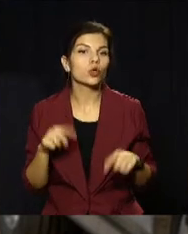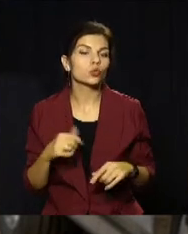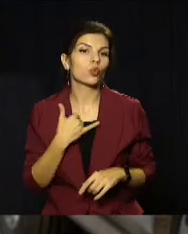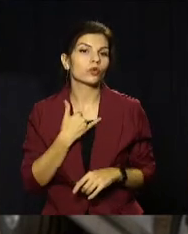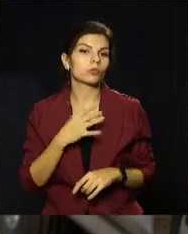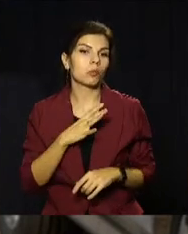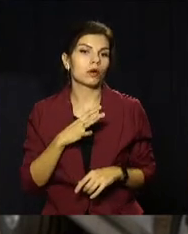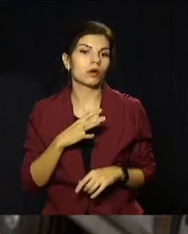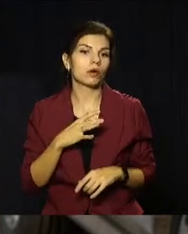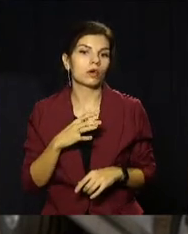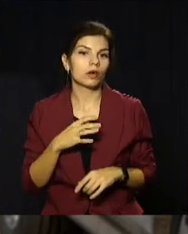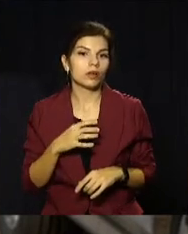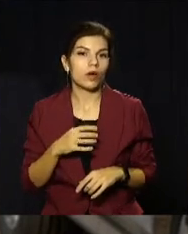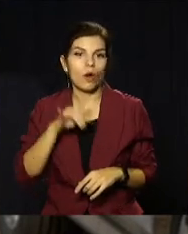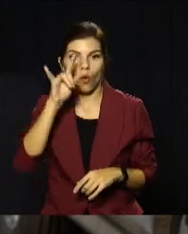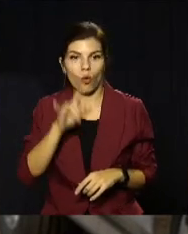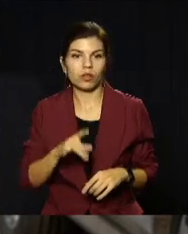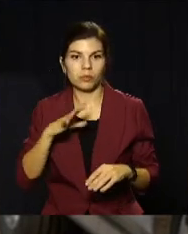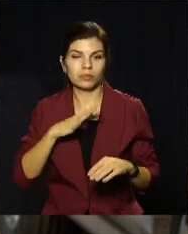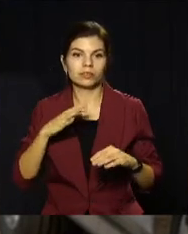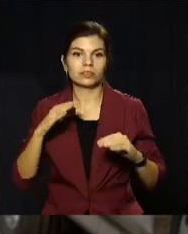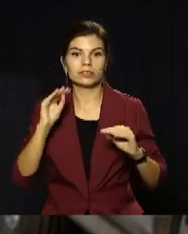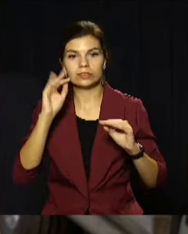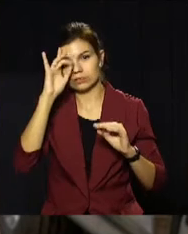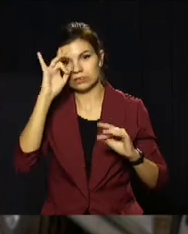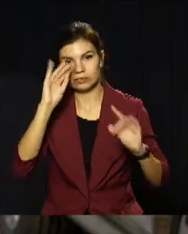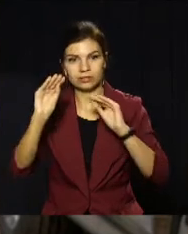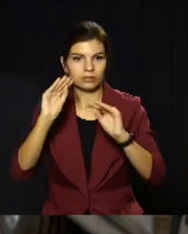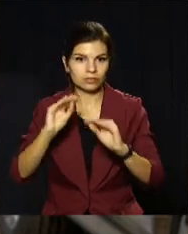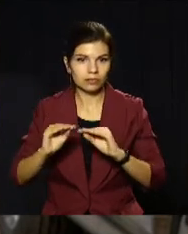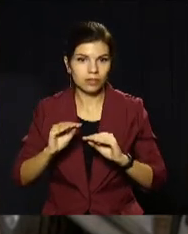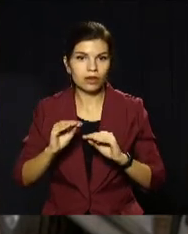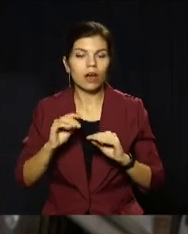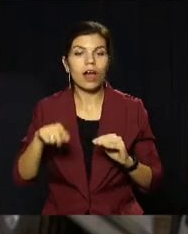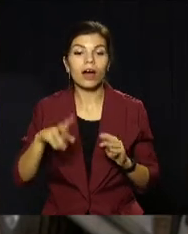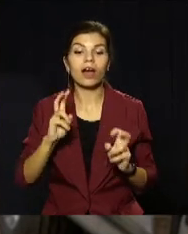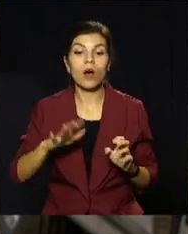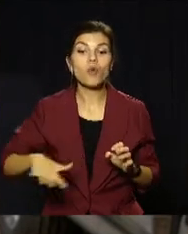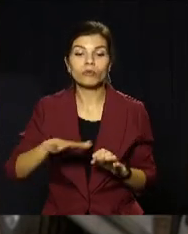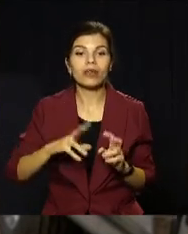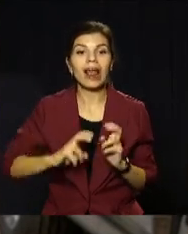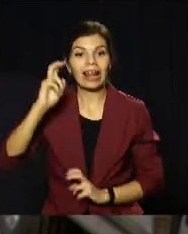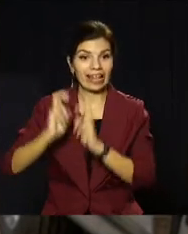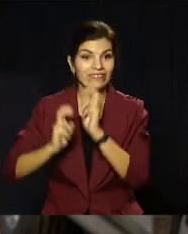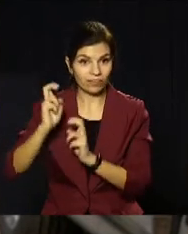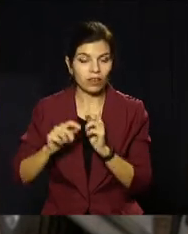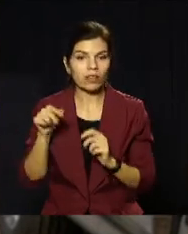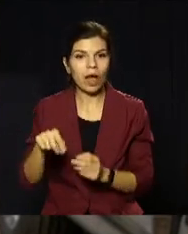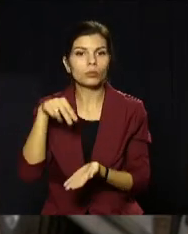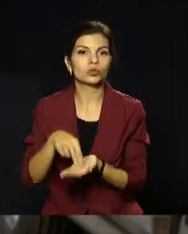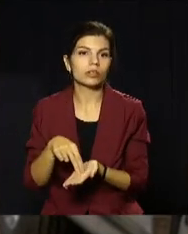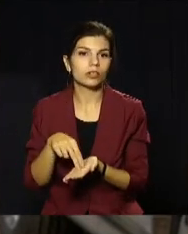нас были заложены окна, то есть, а так как лифтовые помещения, там стоят